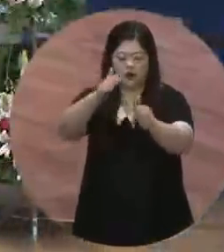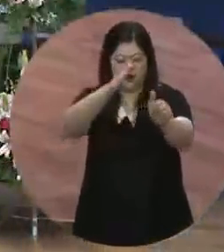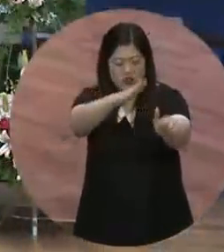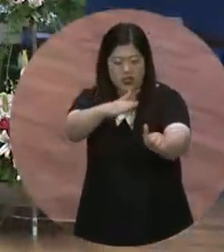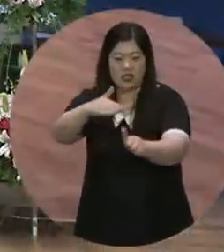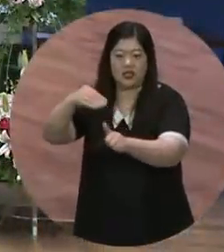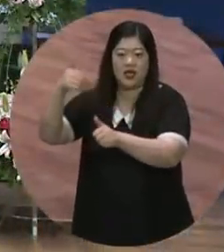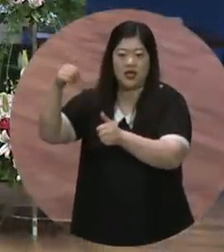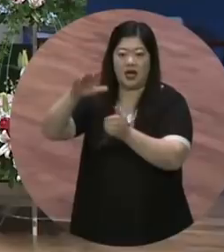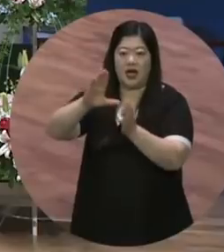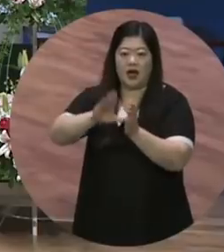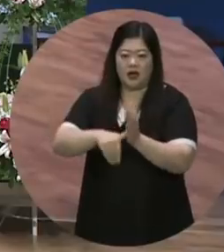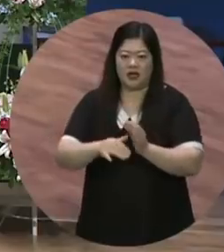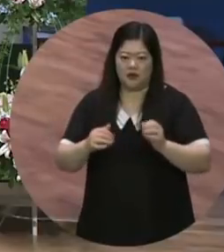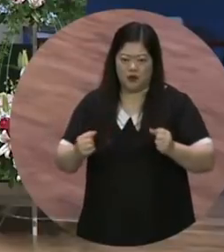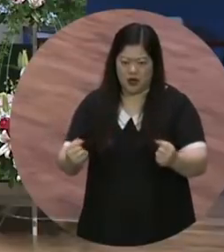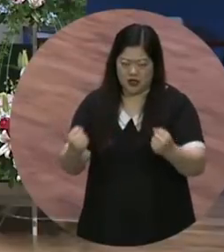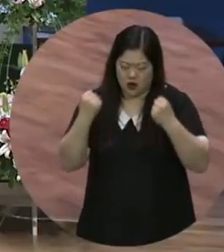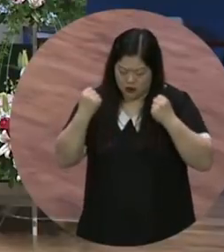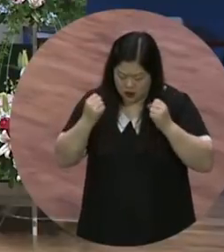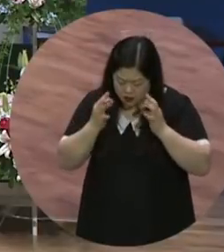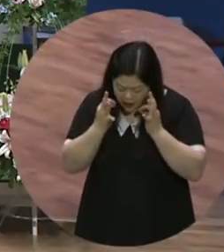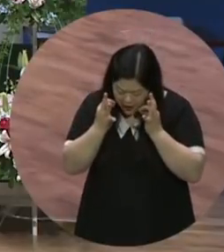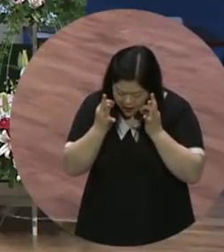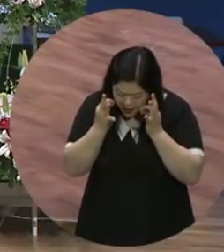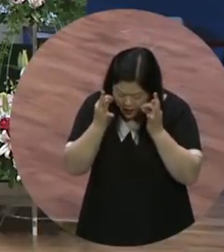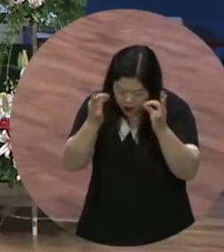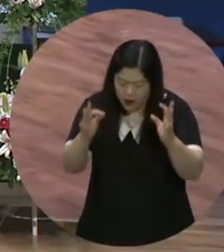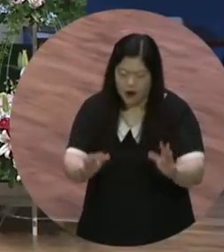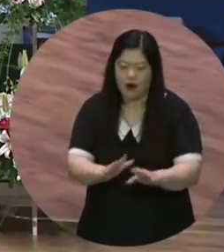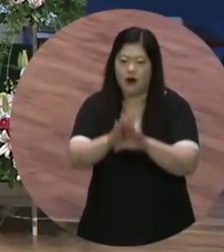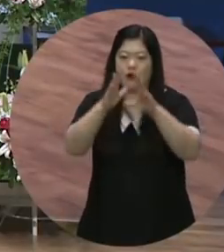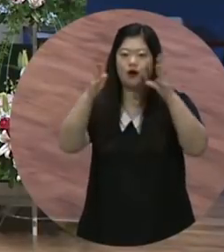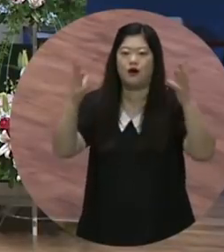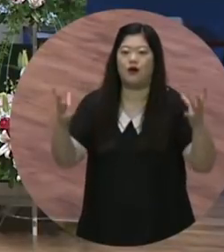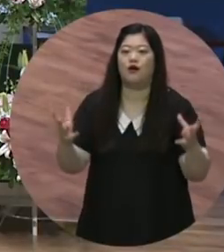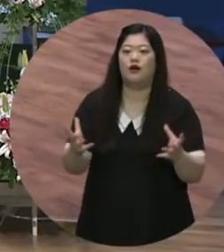주가 부르실 때에 힘과 정성 다하여